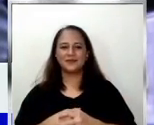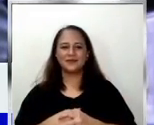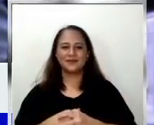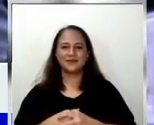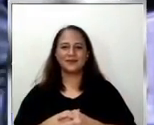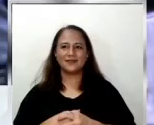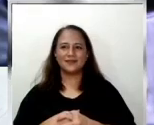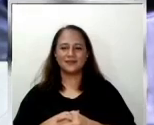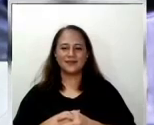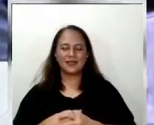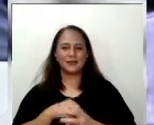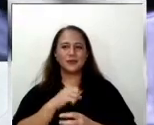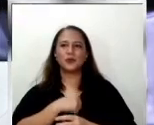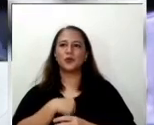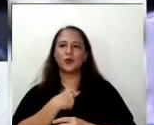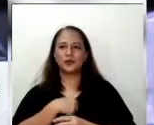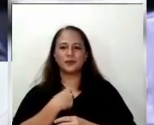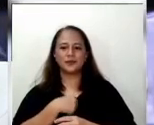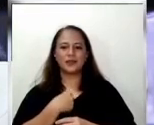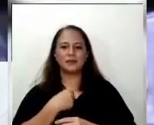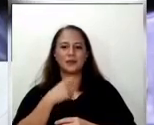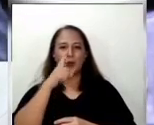Sorry, I'm 24.